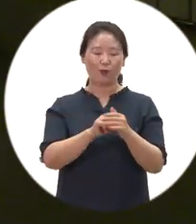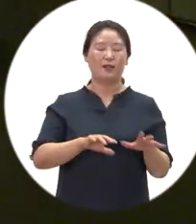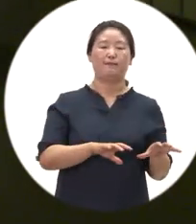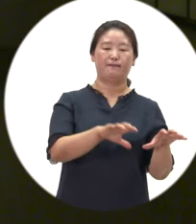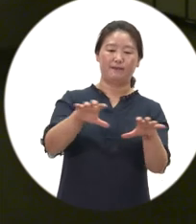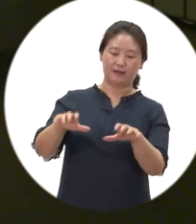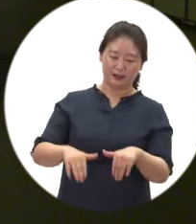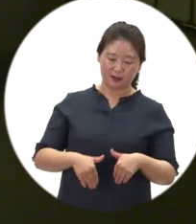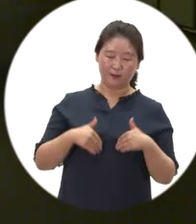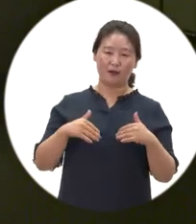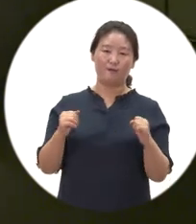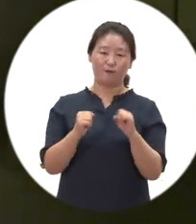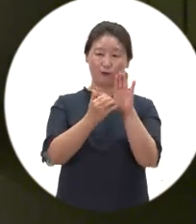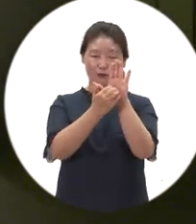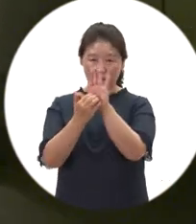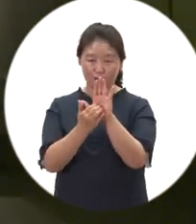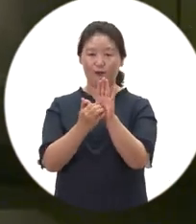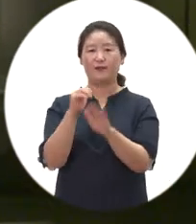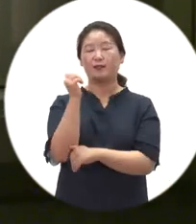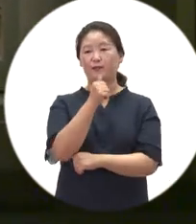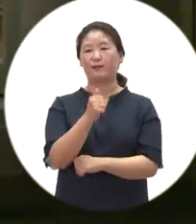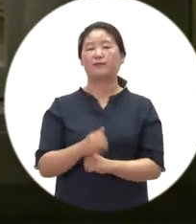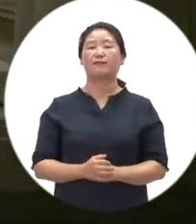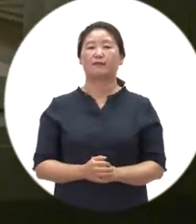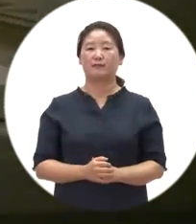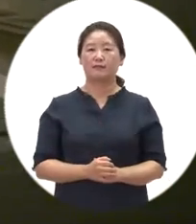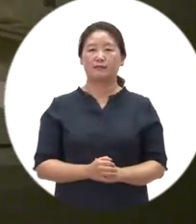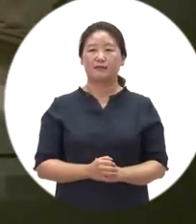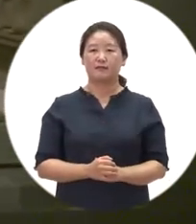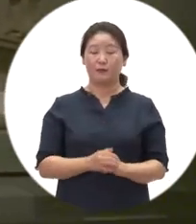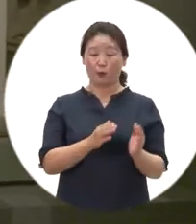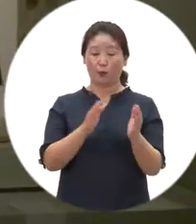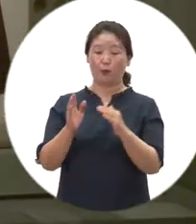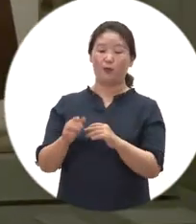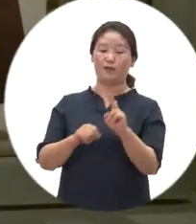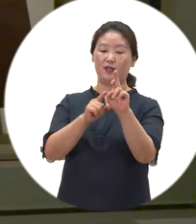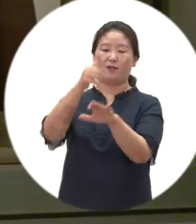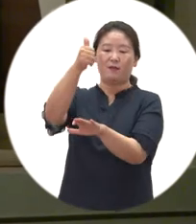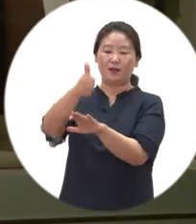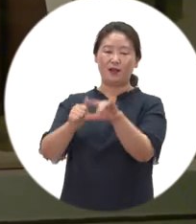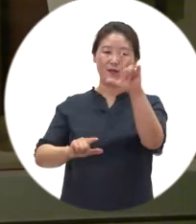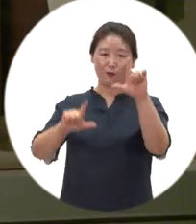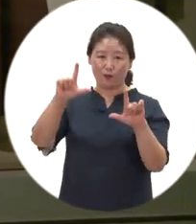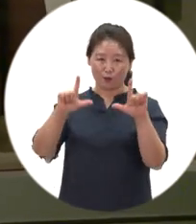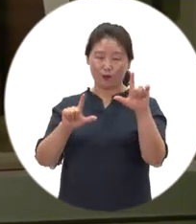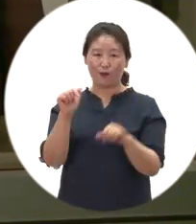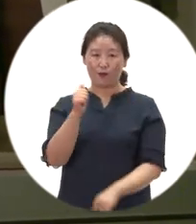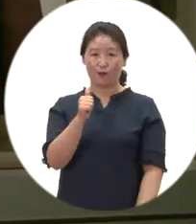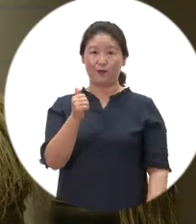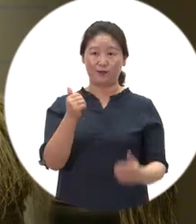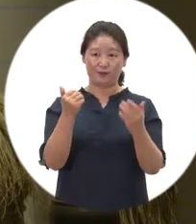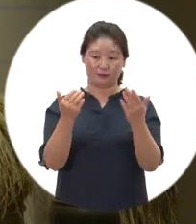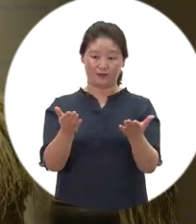김장, 난방과 방한 등의 풍속을 소개하였습니다. 그리고 전시의 끝부분에는 연말연시의 풍경도 함께